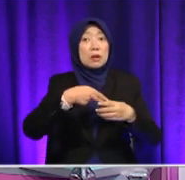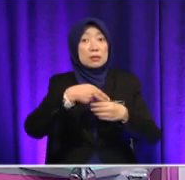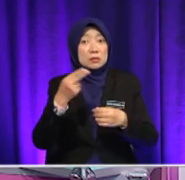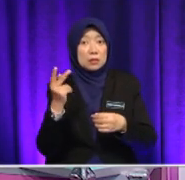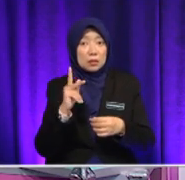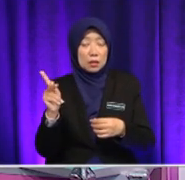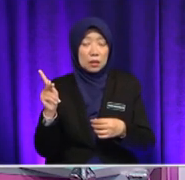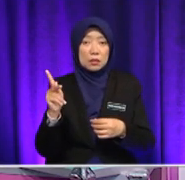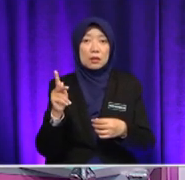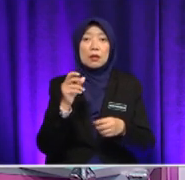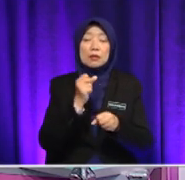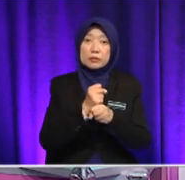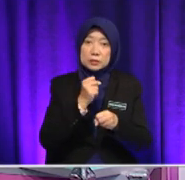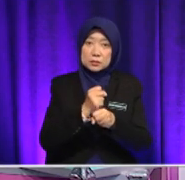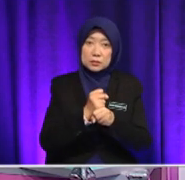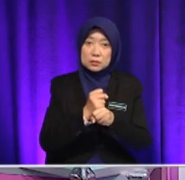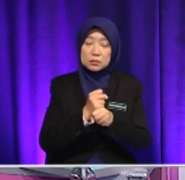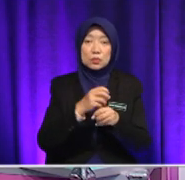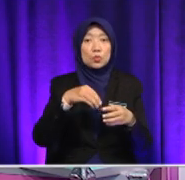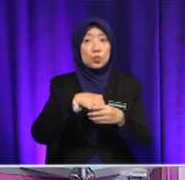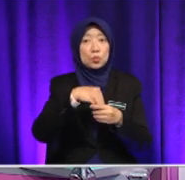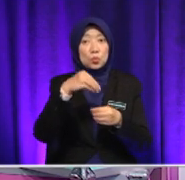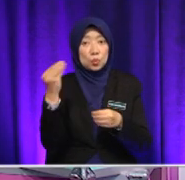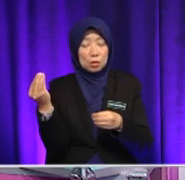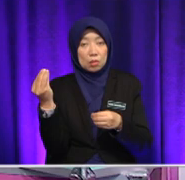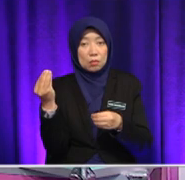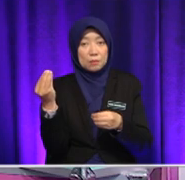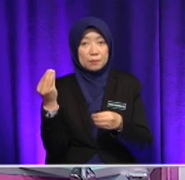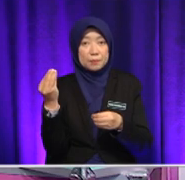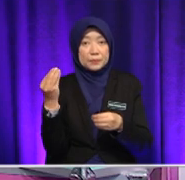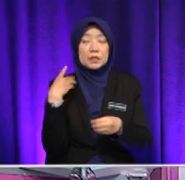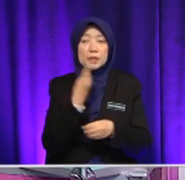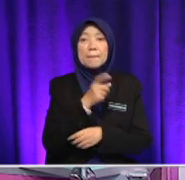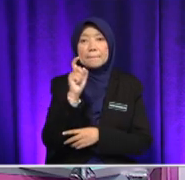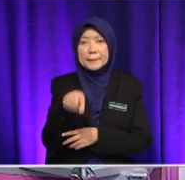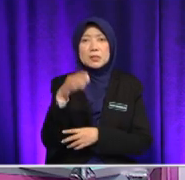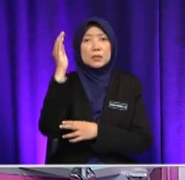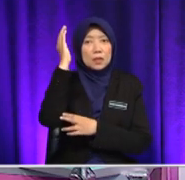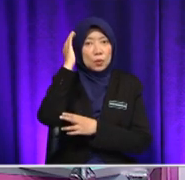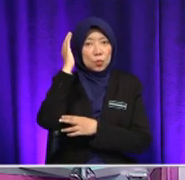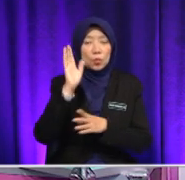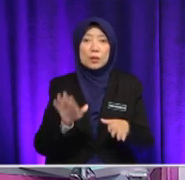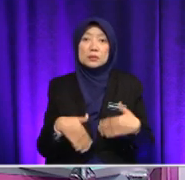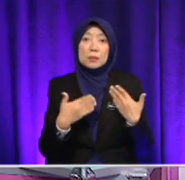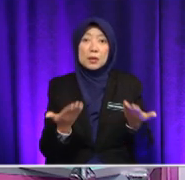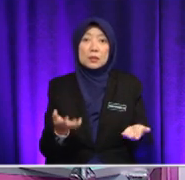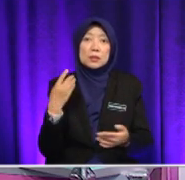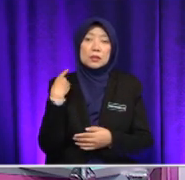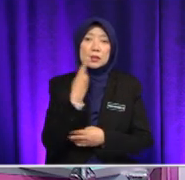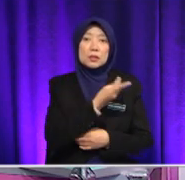masih kecil di luar maknanya si kita itu kita kena tahu macam mana kita